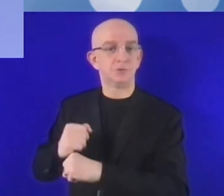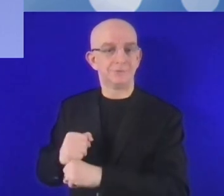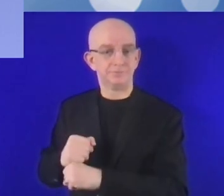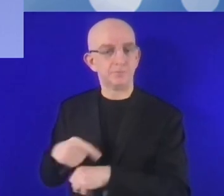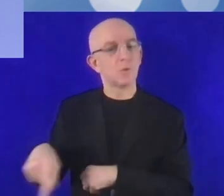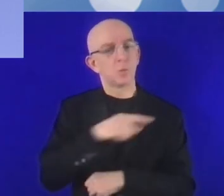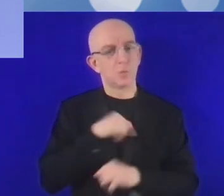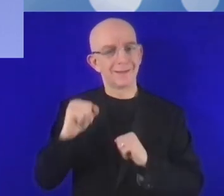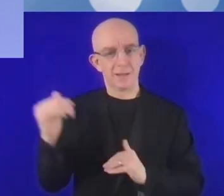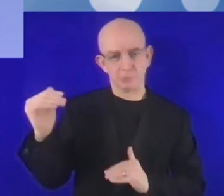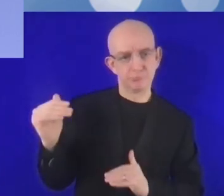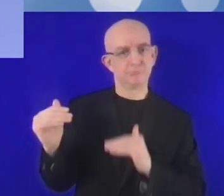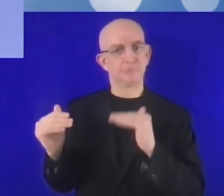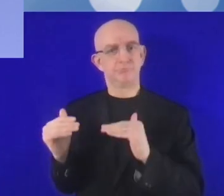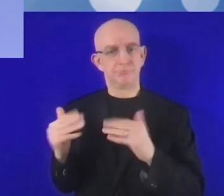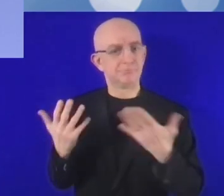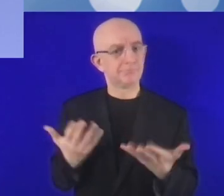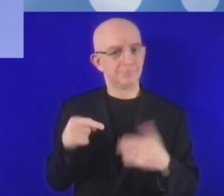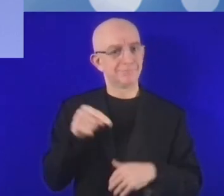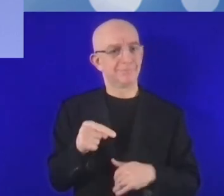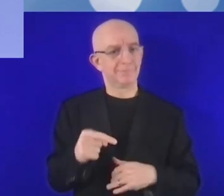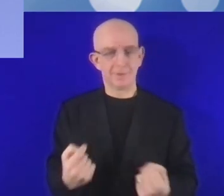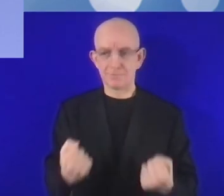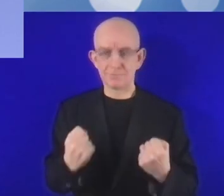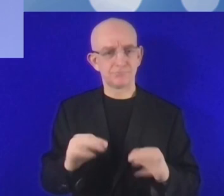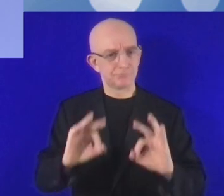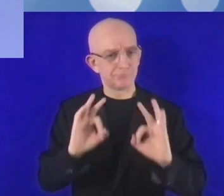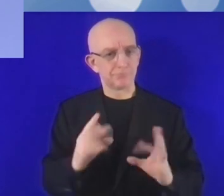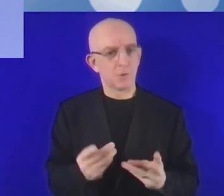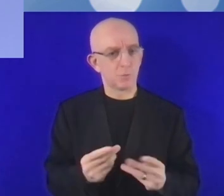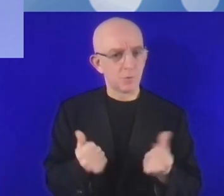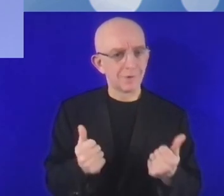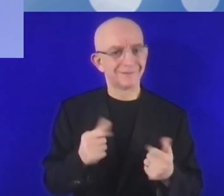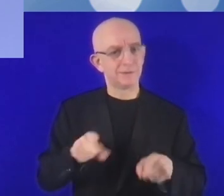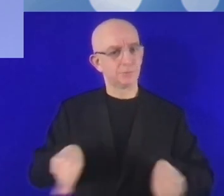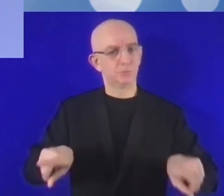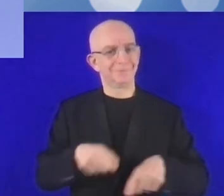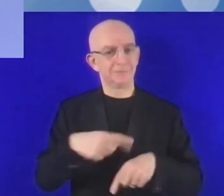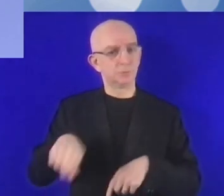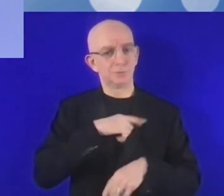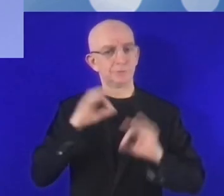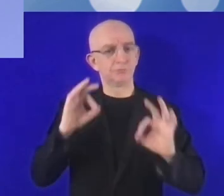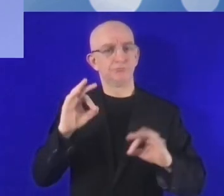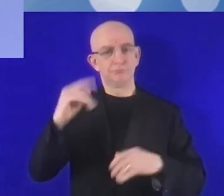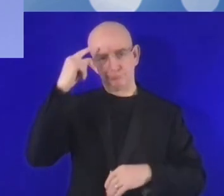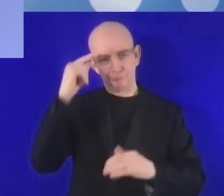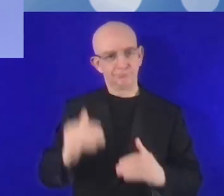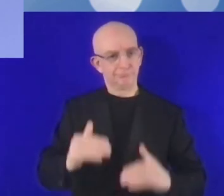够把自己培养成一个健康和幸福的人类。